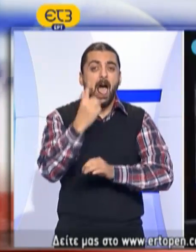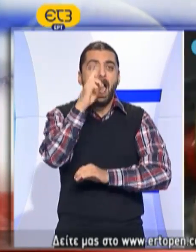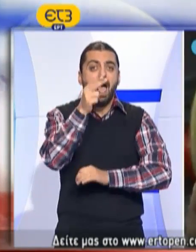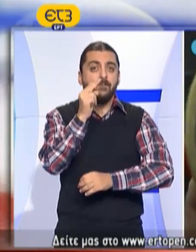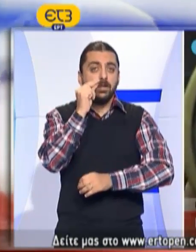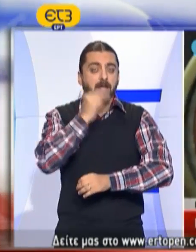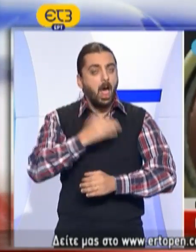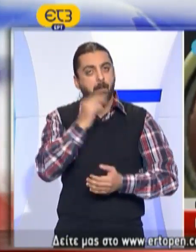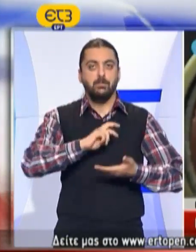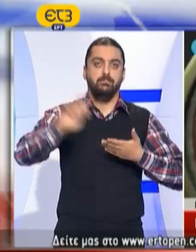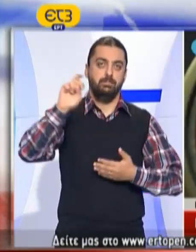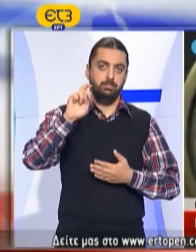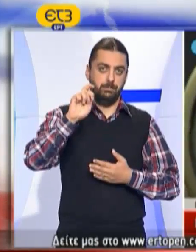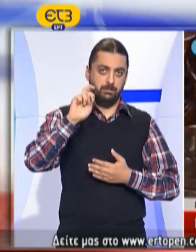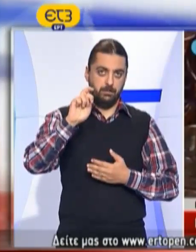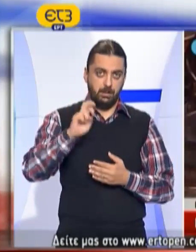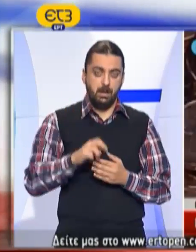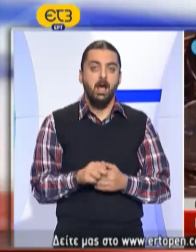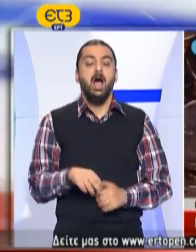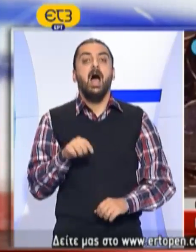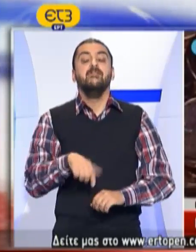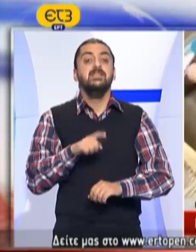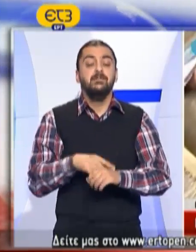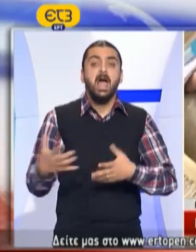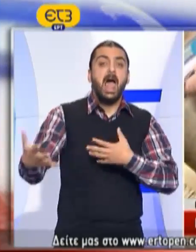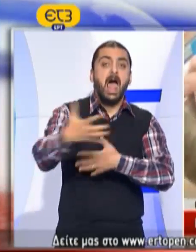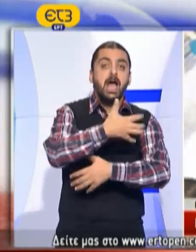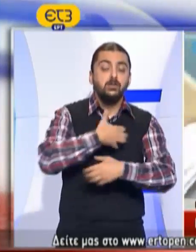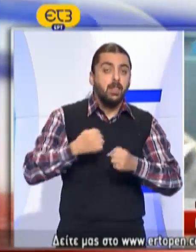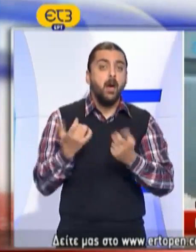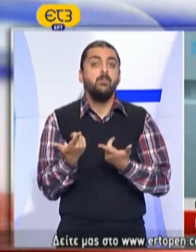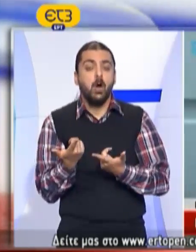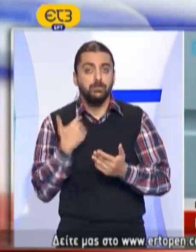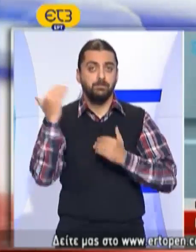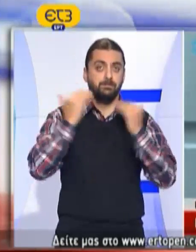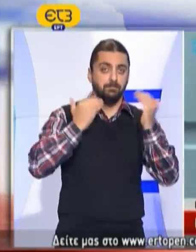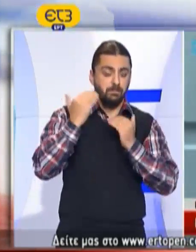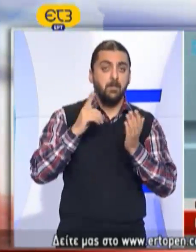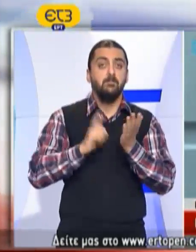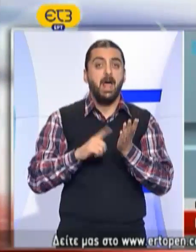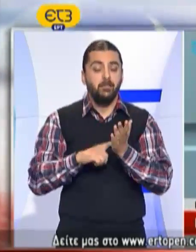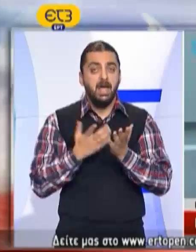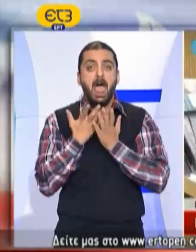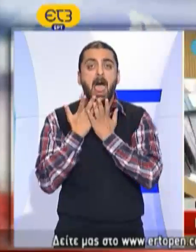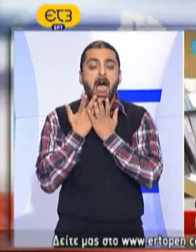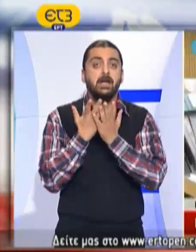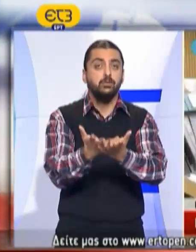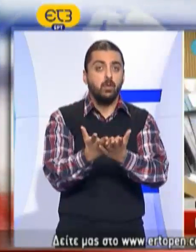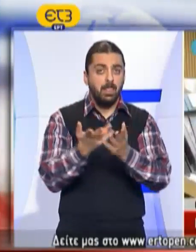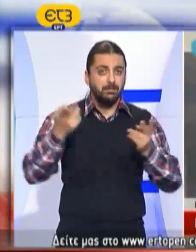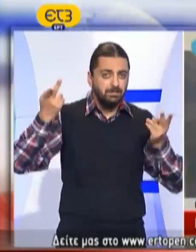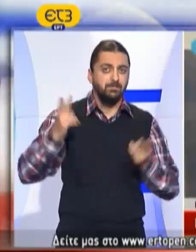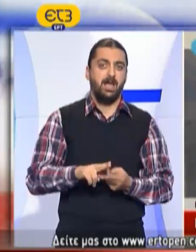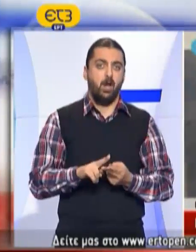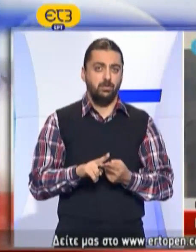ευρώ. Η αβεβαιότητα που υπάρχει στην ίσπραξη των εσόδων επιχειρείται να καλυφθεί από μειώσεις δαπανών που έχουν βέβαια δημοσιονομικό αποτέλεσμα,